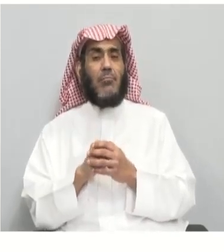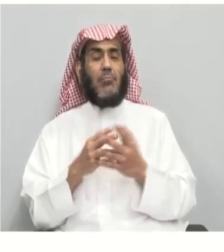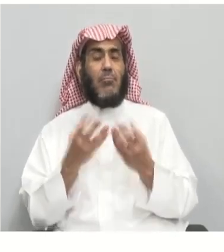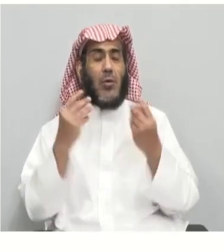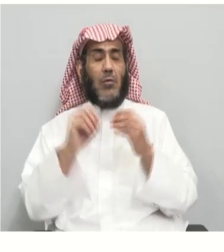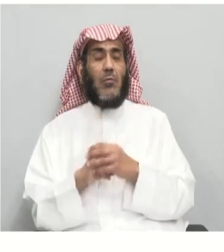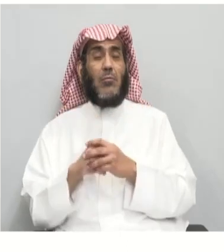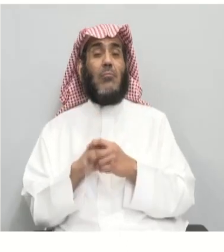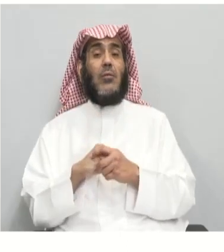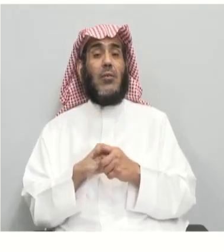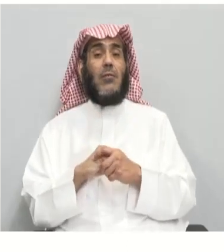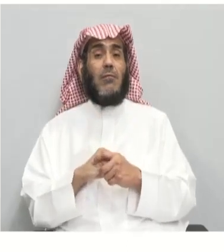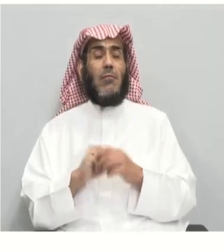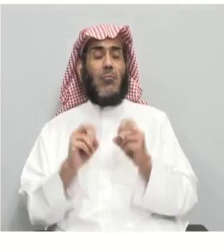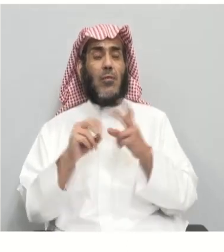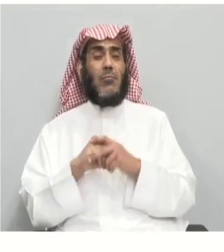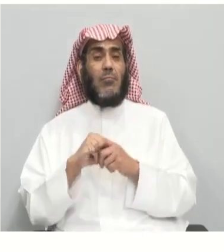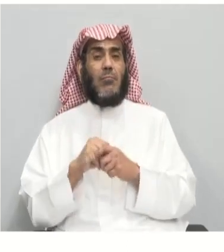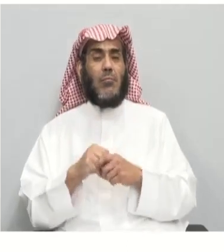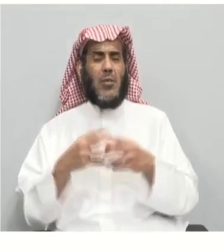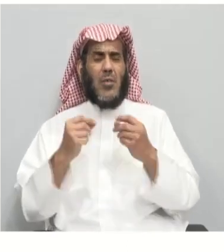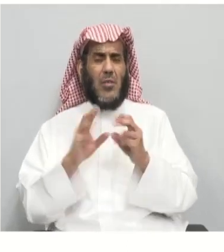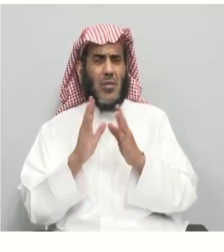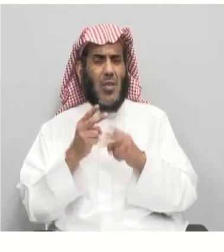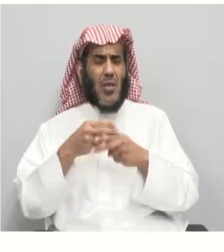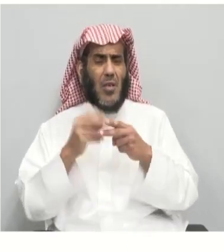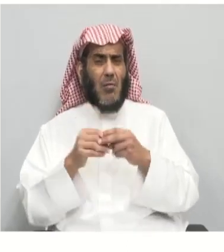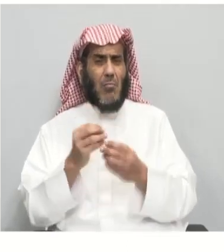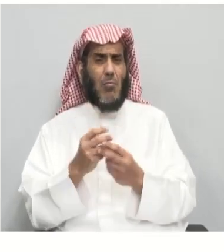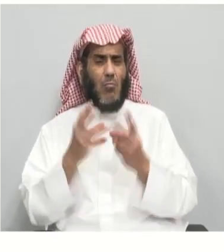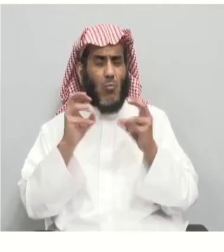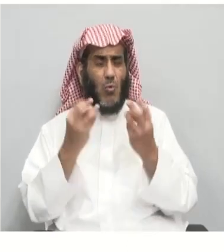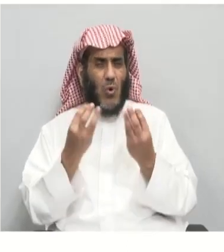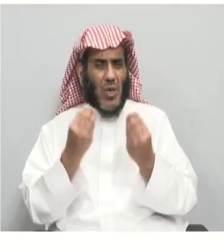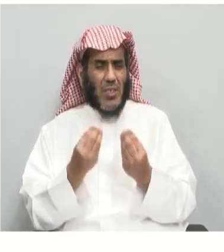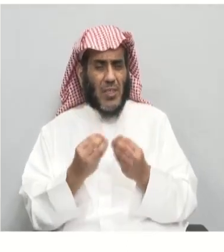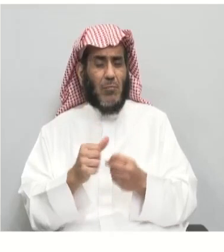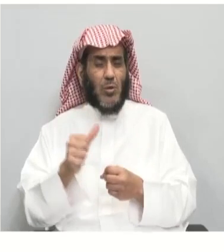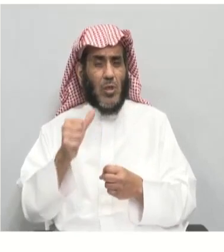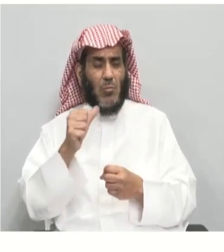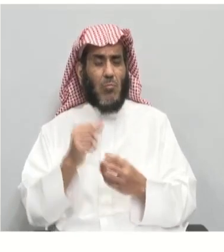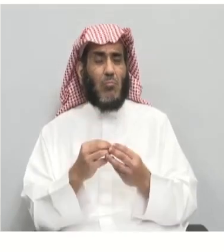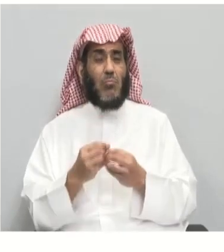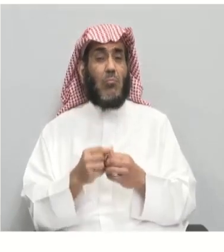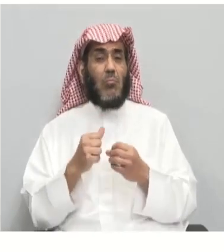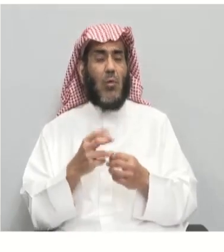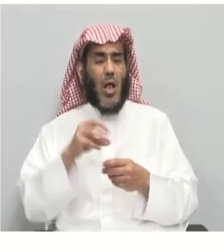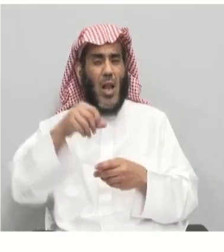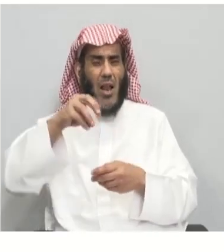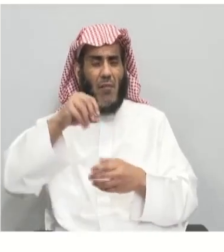بارك الله فيكم مبدعين تركيب مرشد استهلاك مرشد